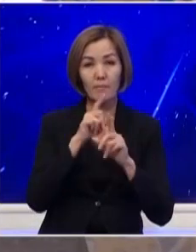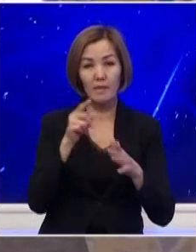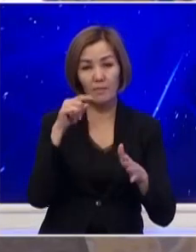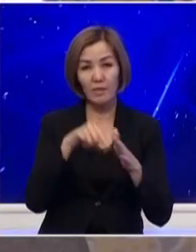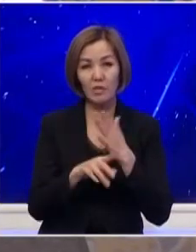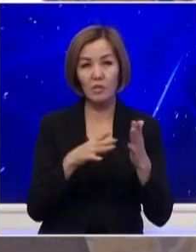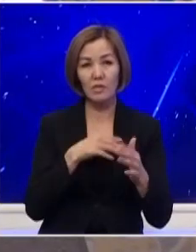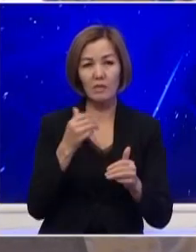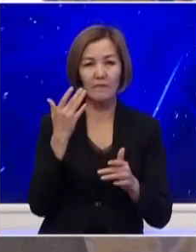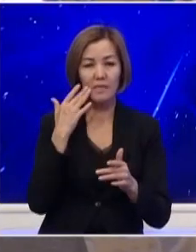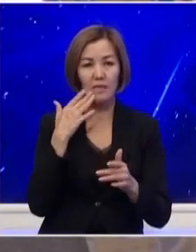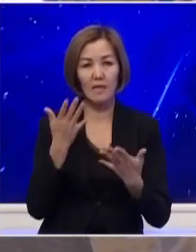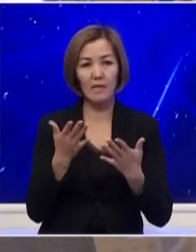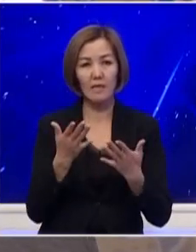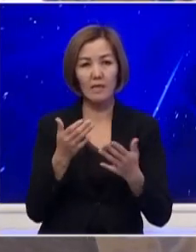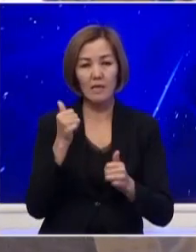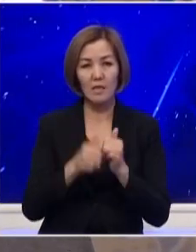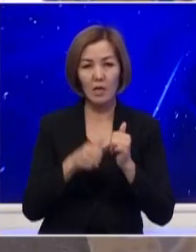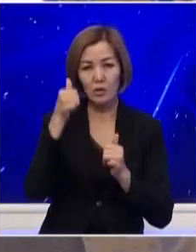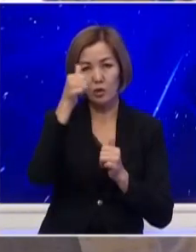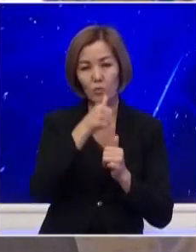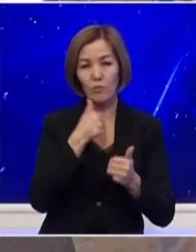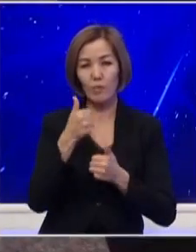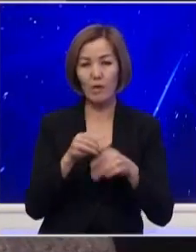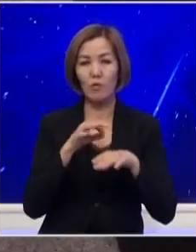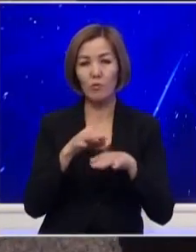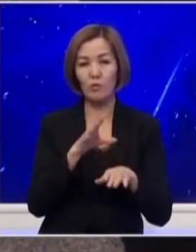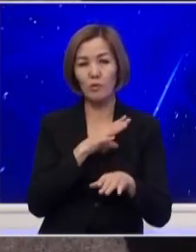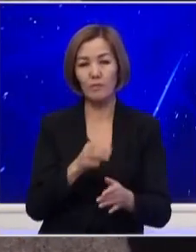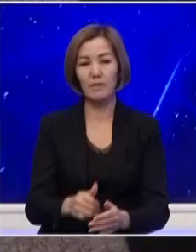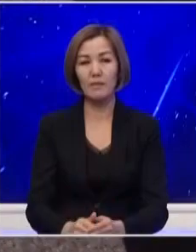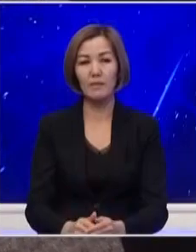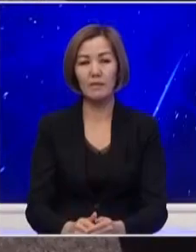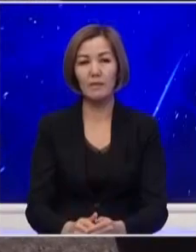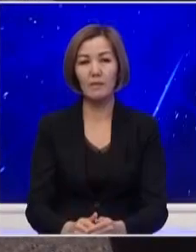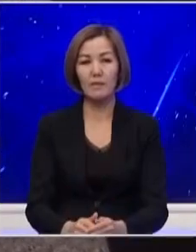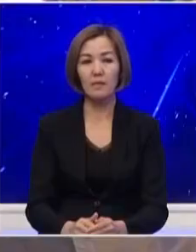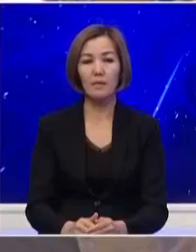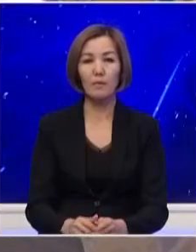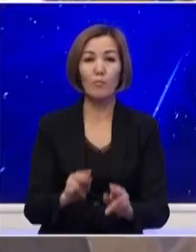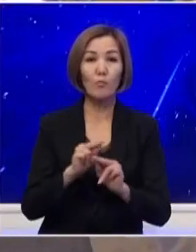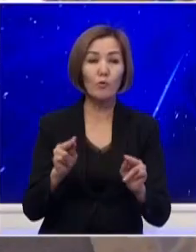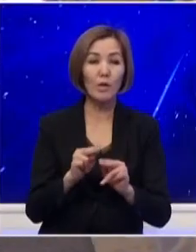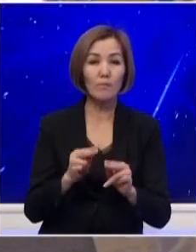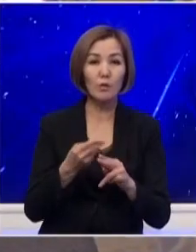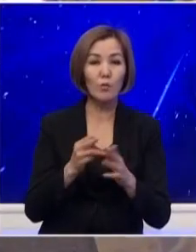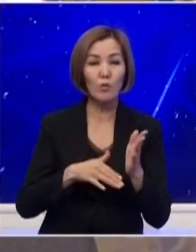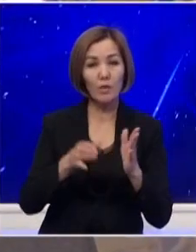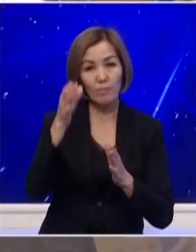ішінде әрдайым біз жыл сайын осындай конкурстарды өткіземіз. Мақтанатын ұстаздарымыз көп.